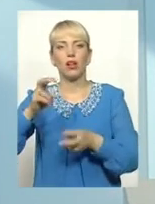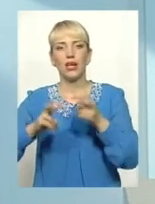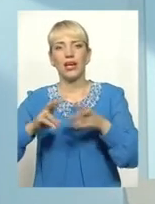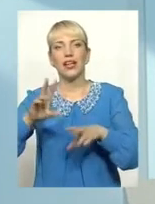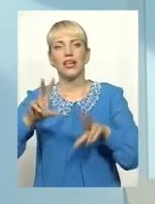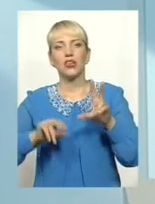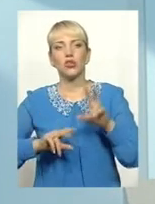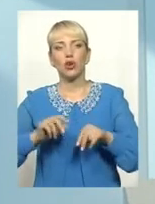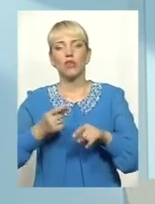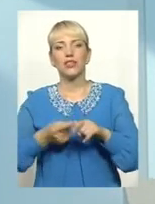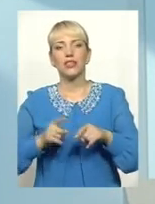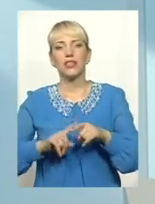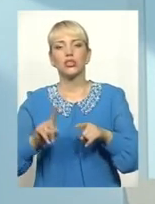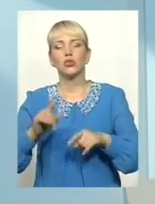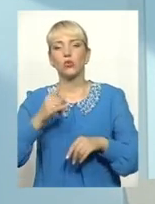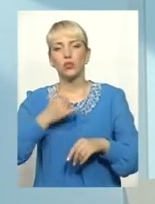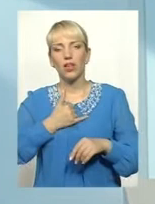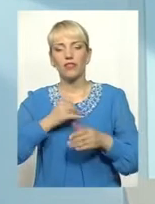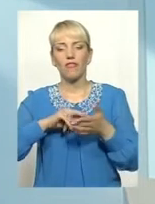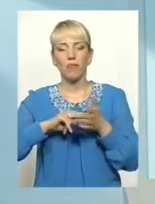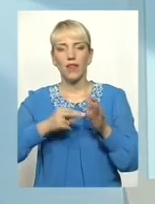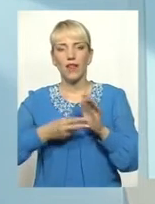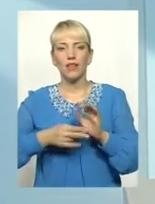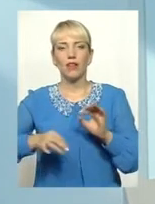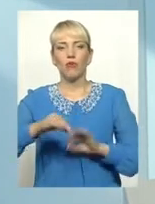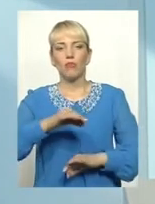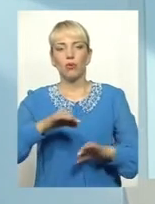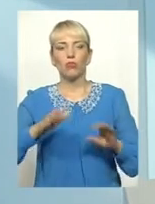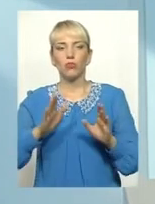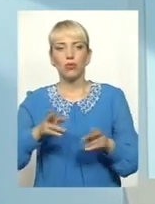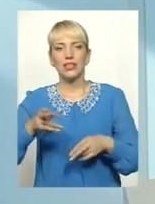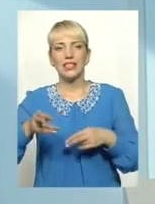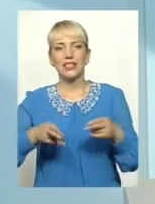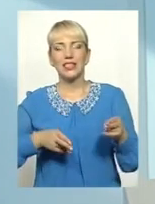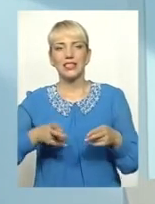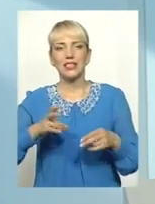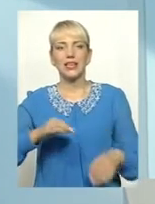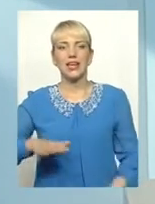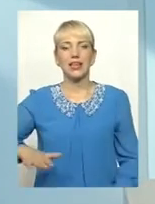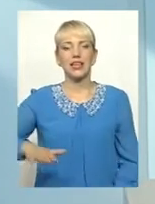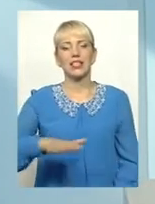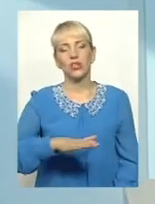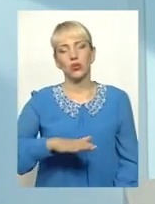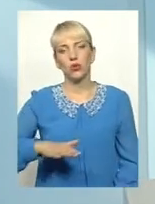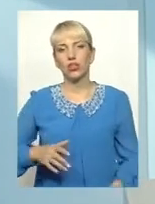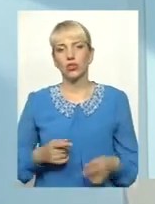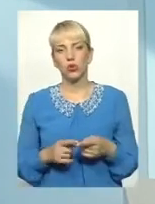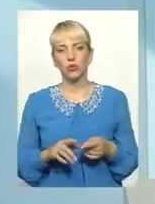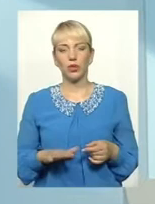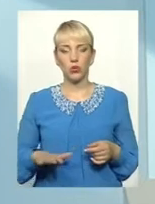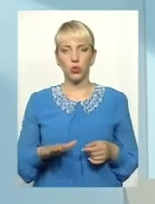і що в нас і в планах, і в проєкті буде стерилізаційна, буде на території даного притулку. Ми нікуди не